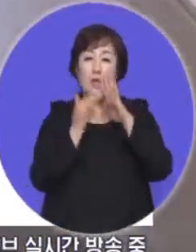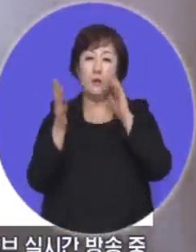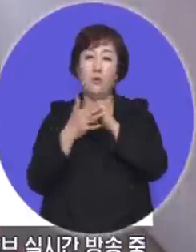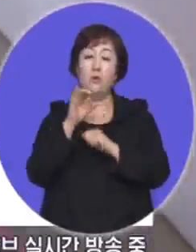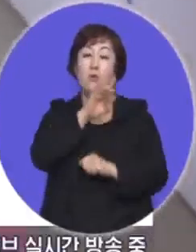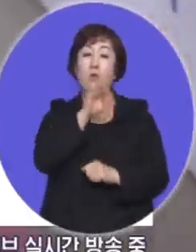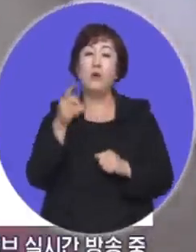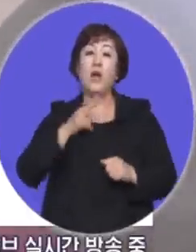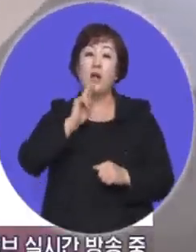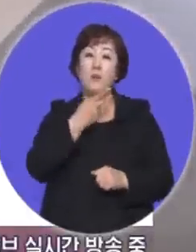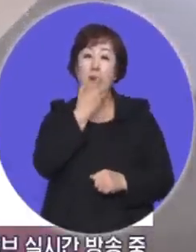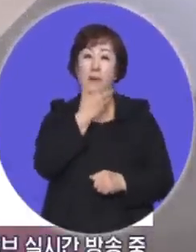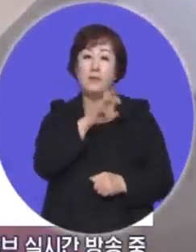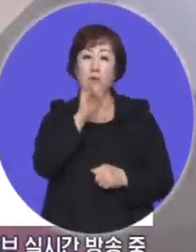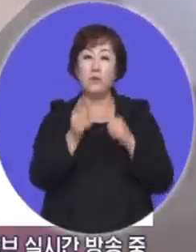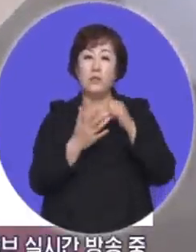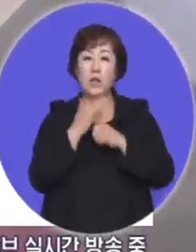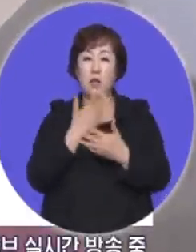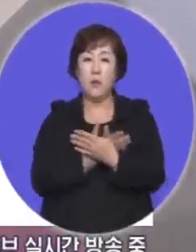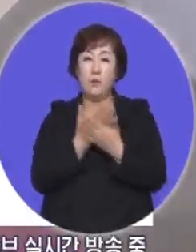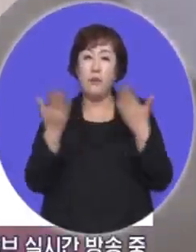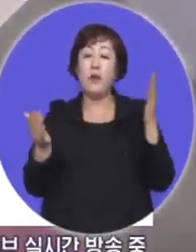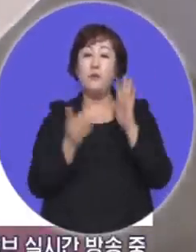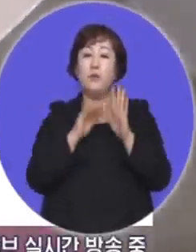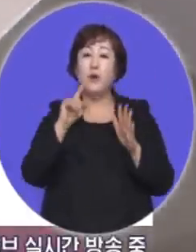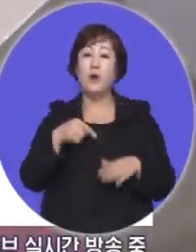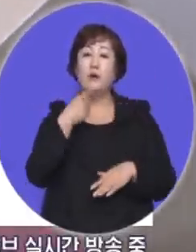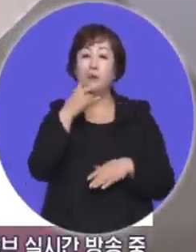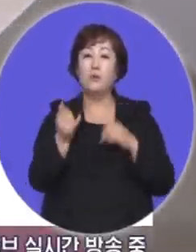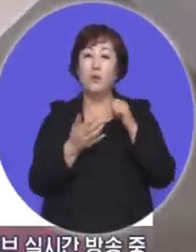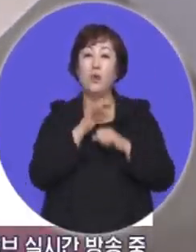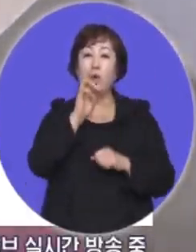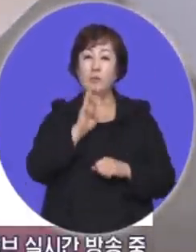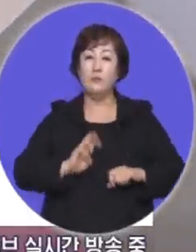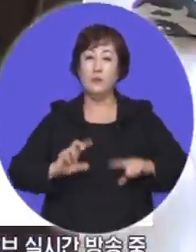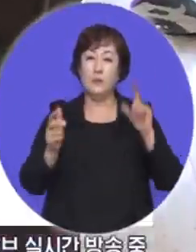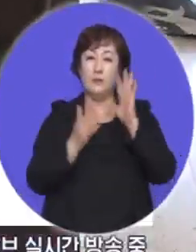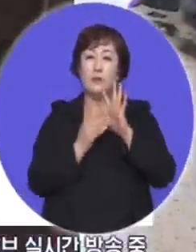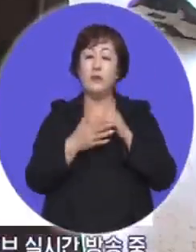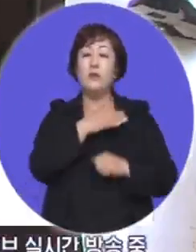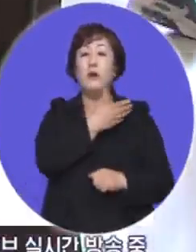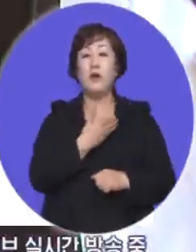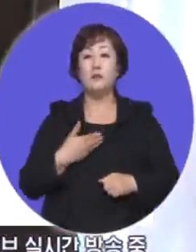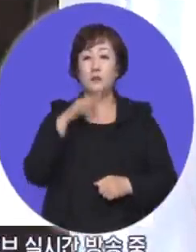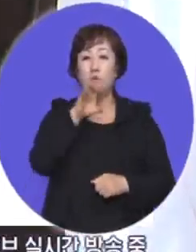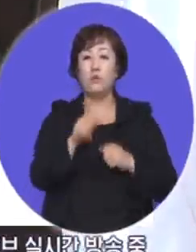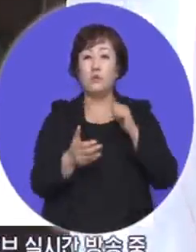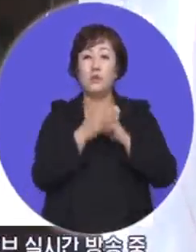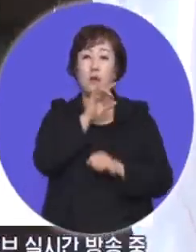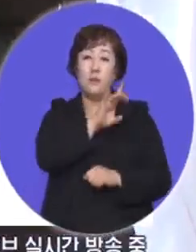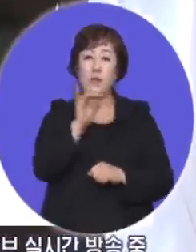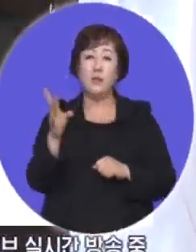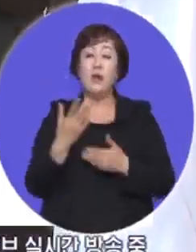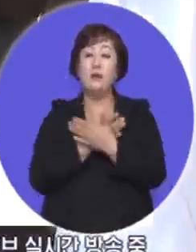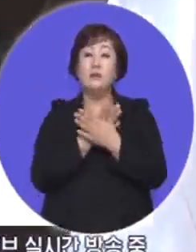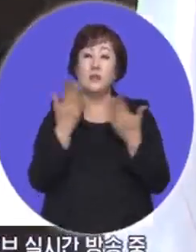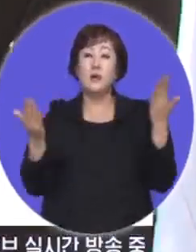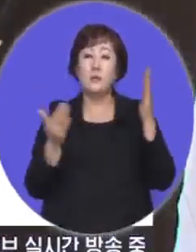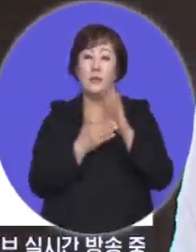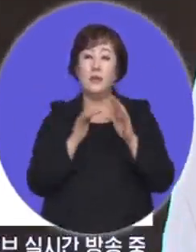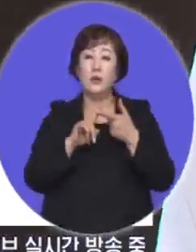등 280여 곳에서 배부하고 30일부터는 읍면행정복지센터에서 지급한다고